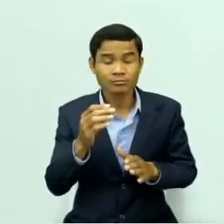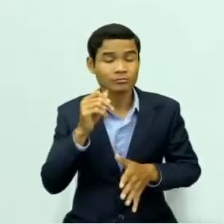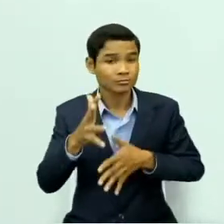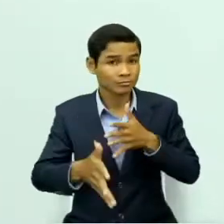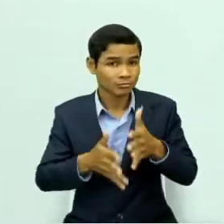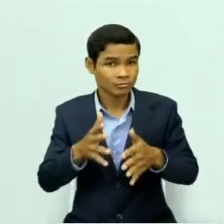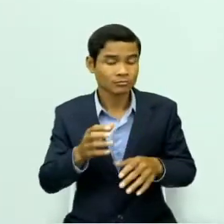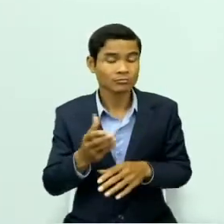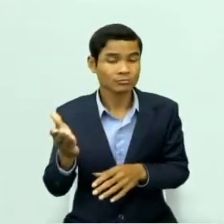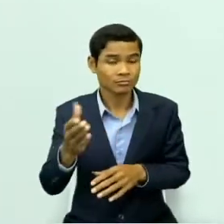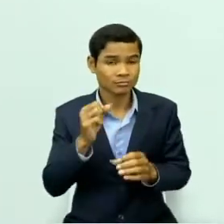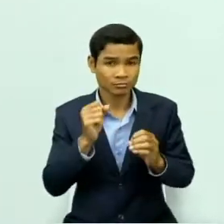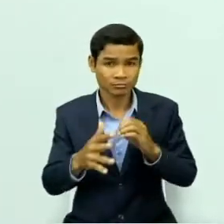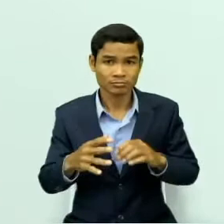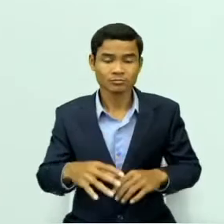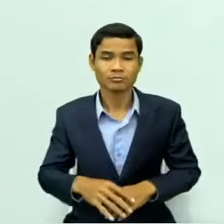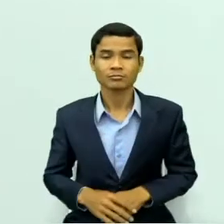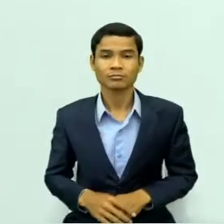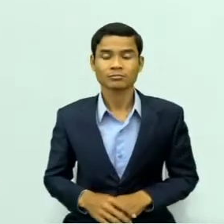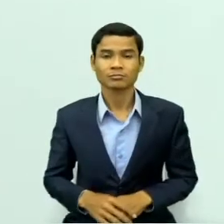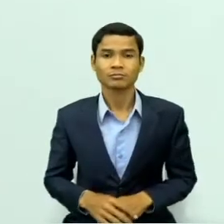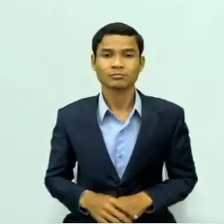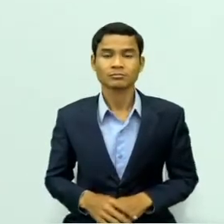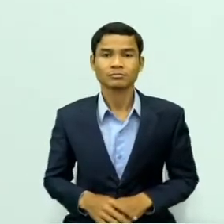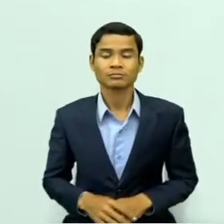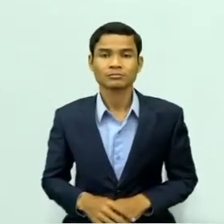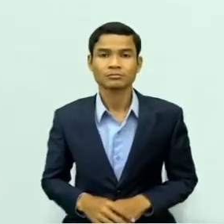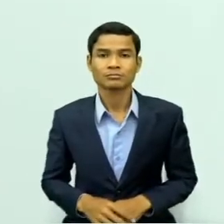ná, chập bà đá ớm.